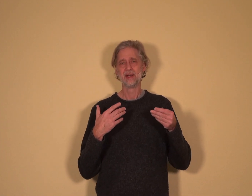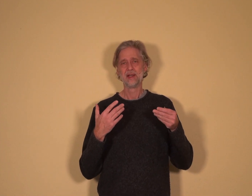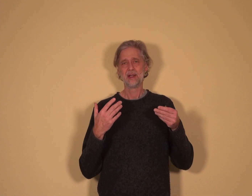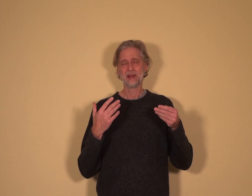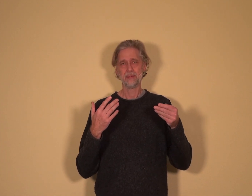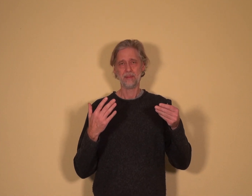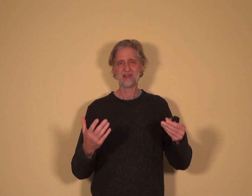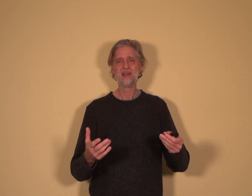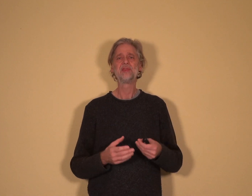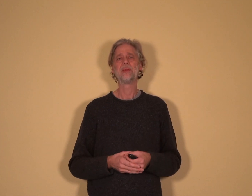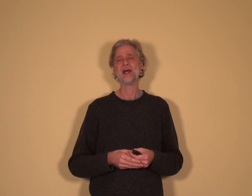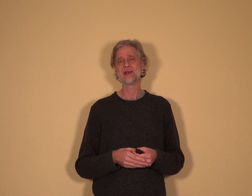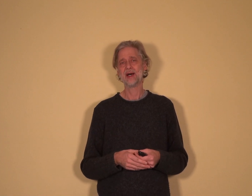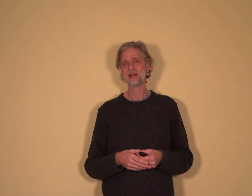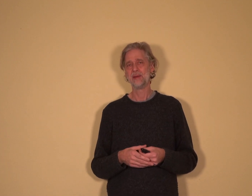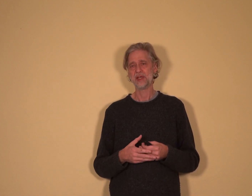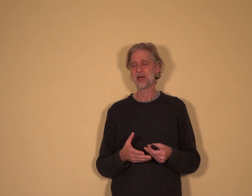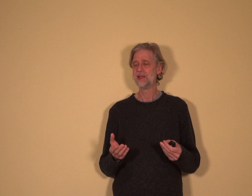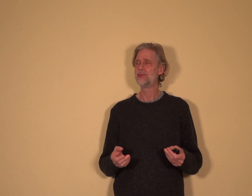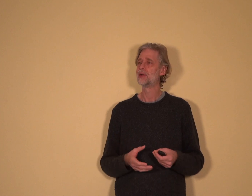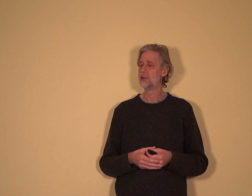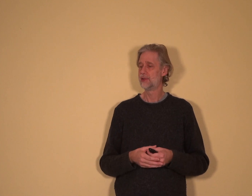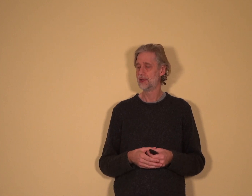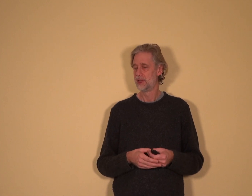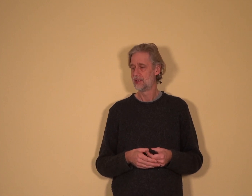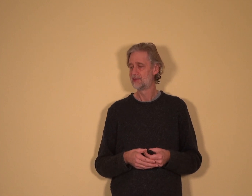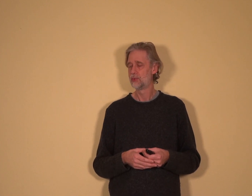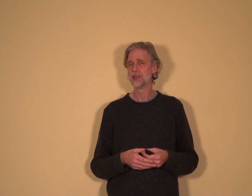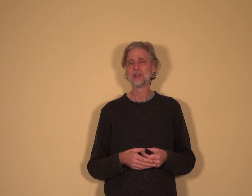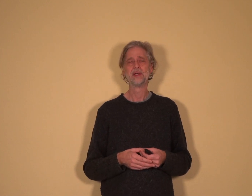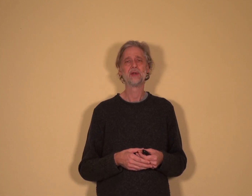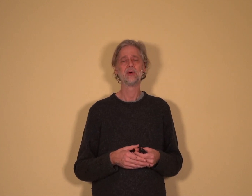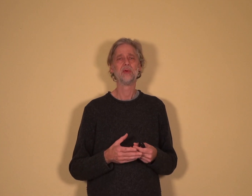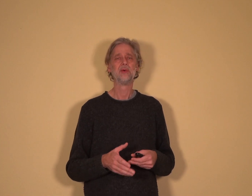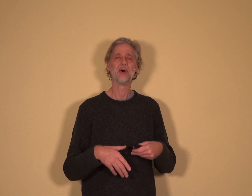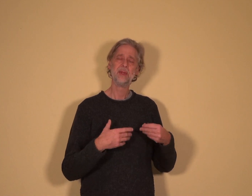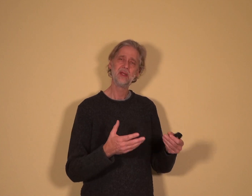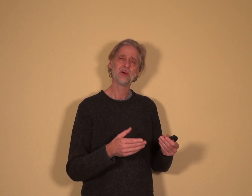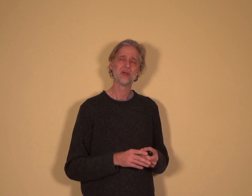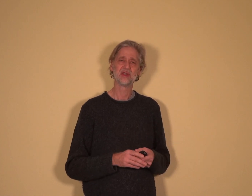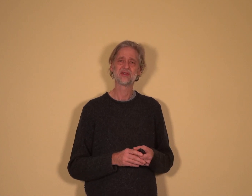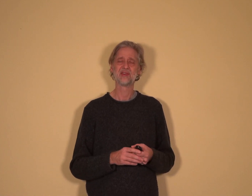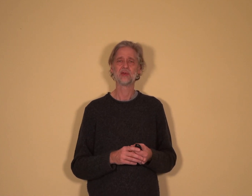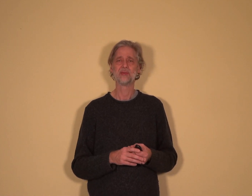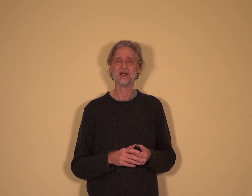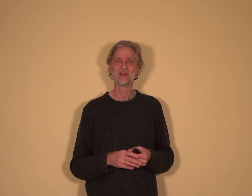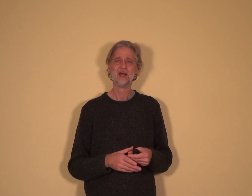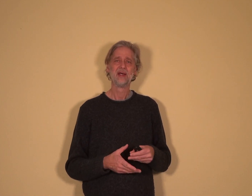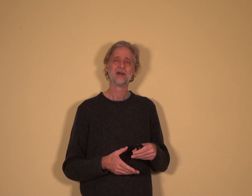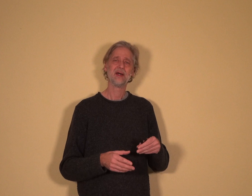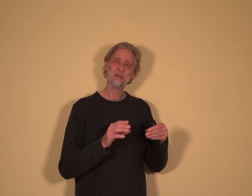der massivste Beitrag, den die Menschheit liefern könnte zur Verminderung des